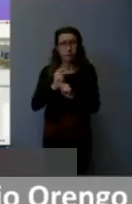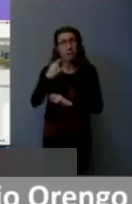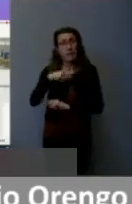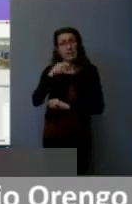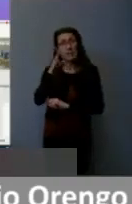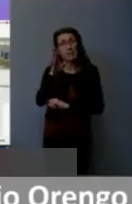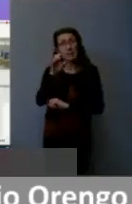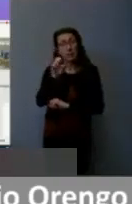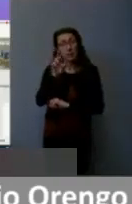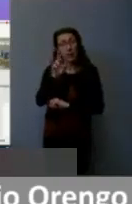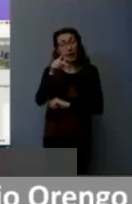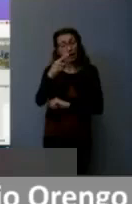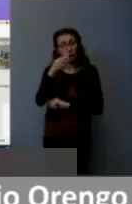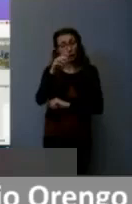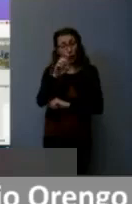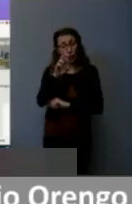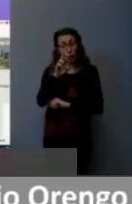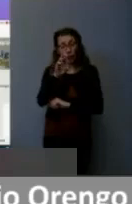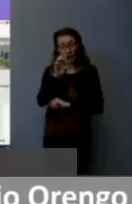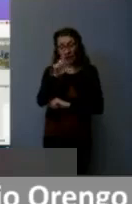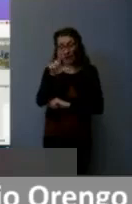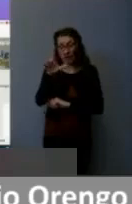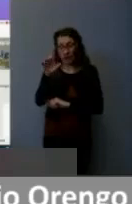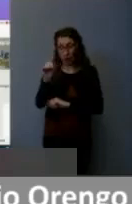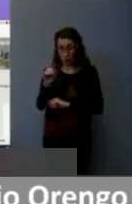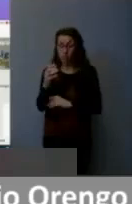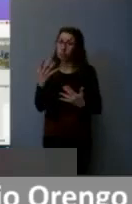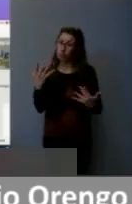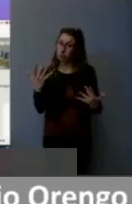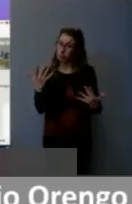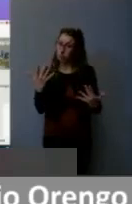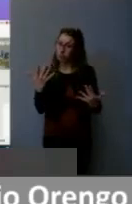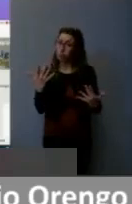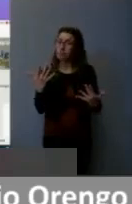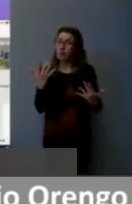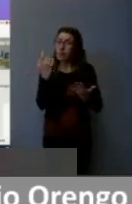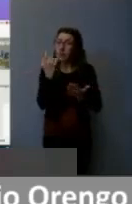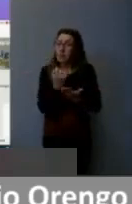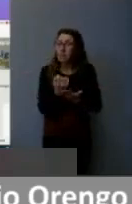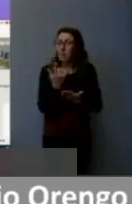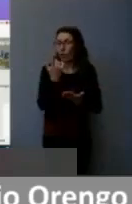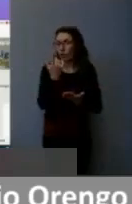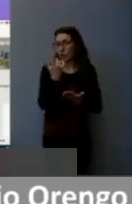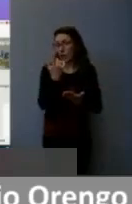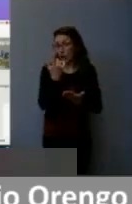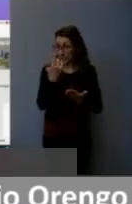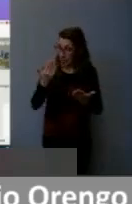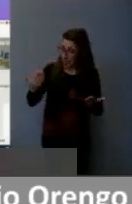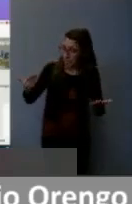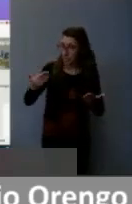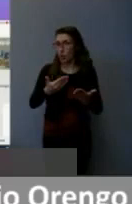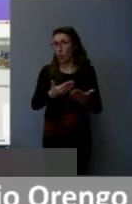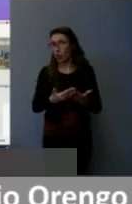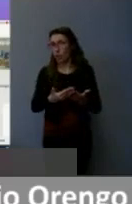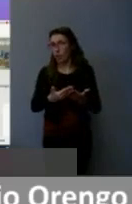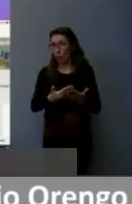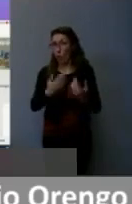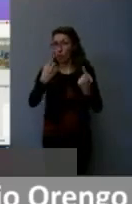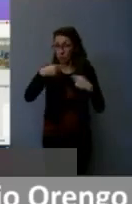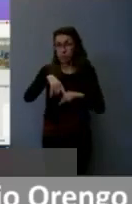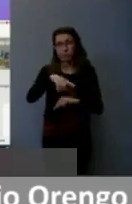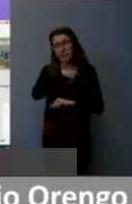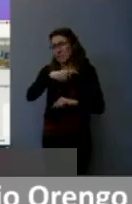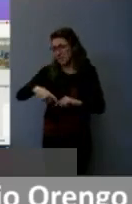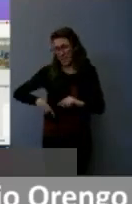Bertarello, che sarebbe opportuna, e questa proposta la rivolgo anche al sindaco